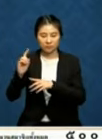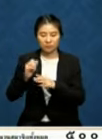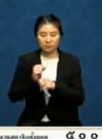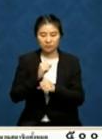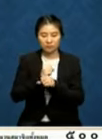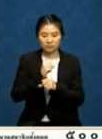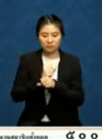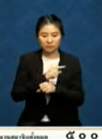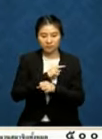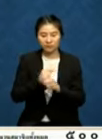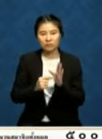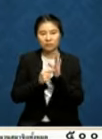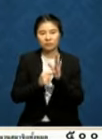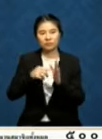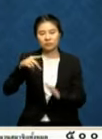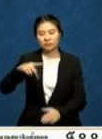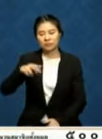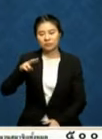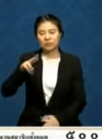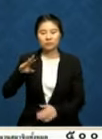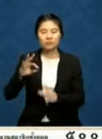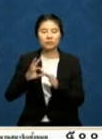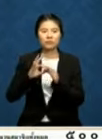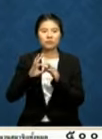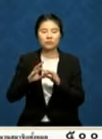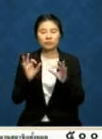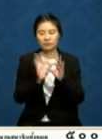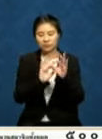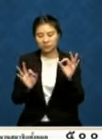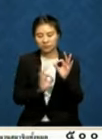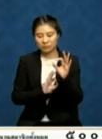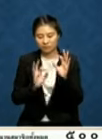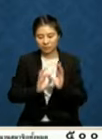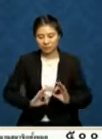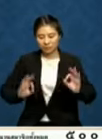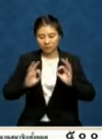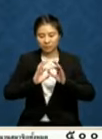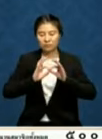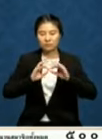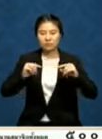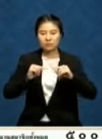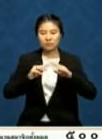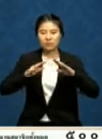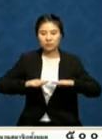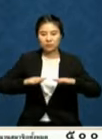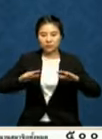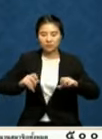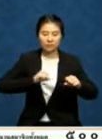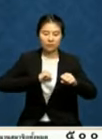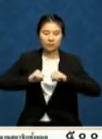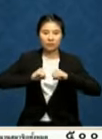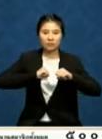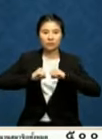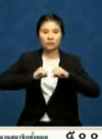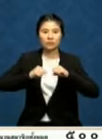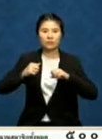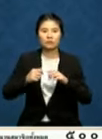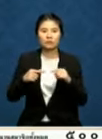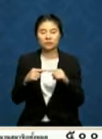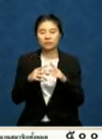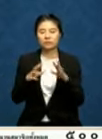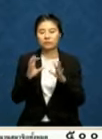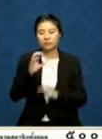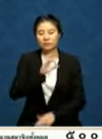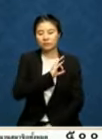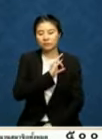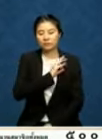ร่างนี้เป็นร่างพระบัญญัติที่มีสาระสำคัญเกี่ยวกับเด็กและเยาวชนนะครับด้วยสมาชิก